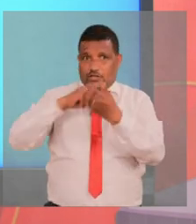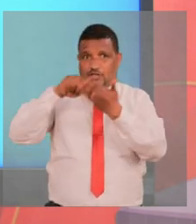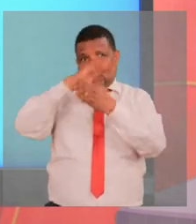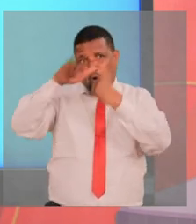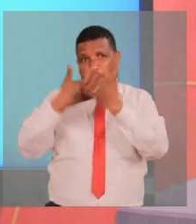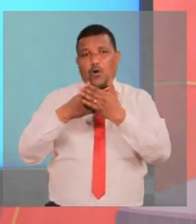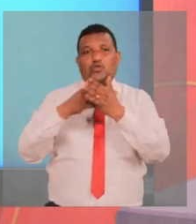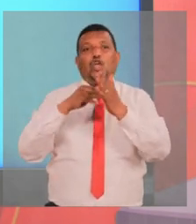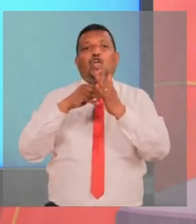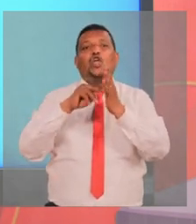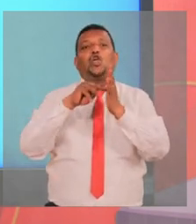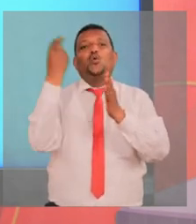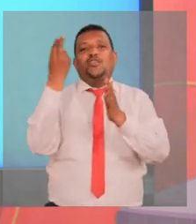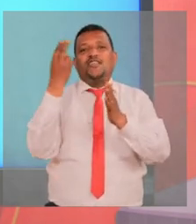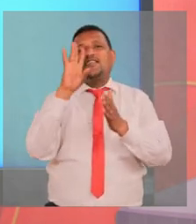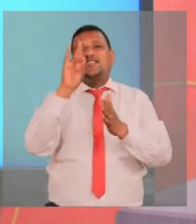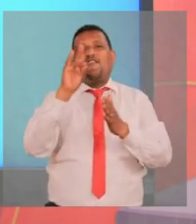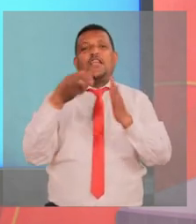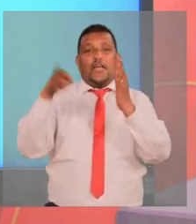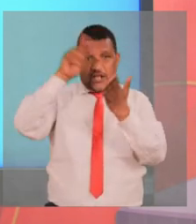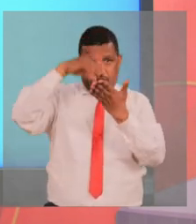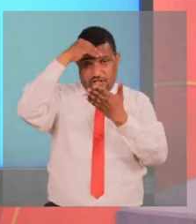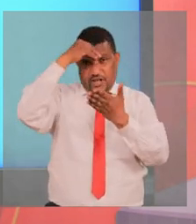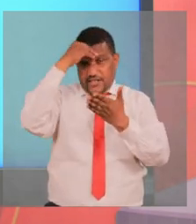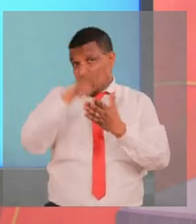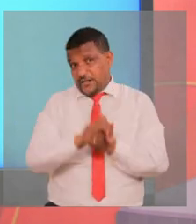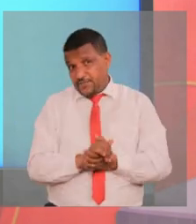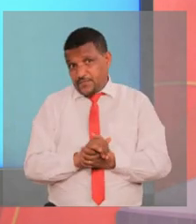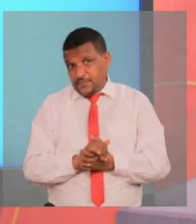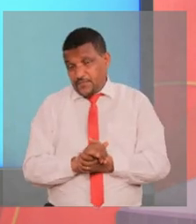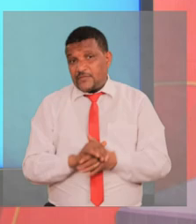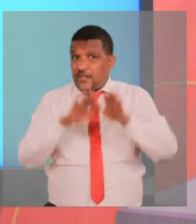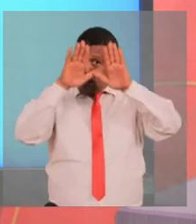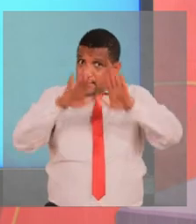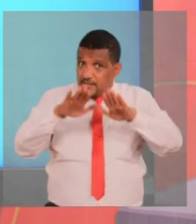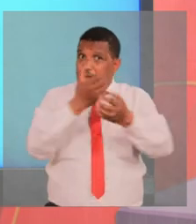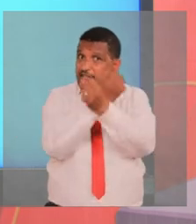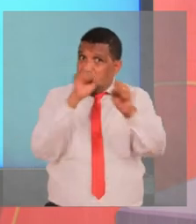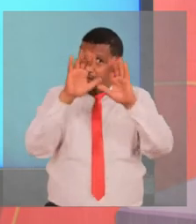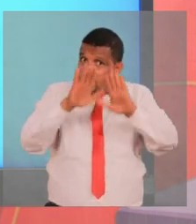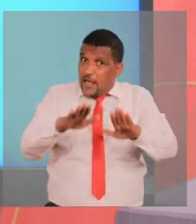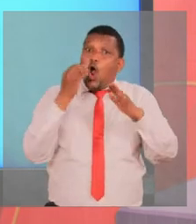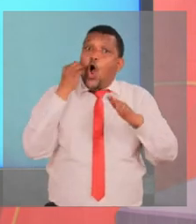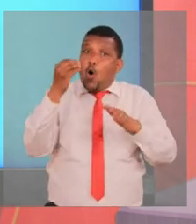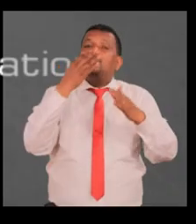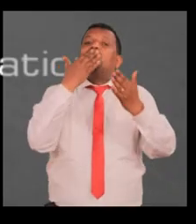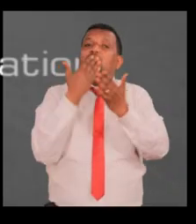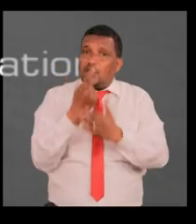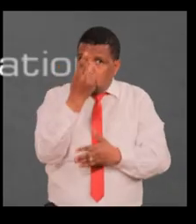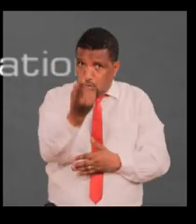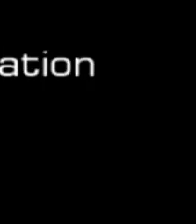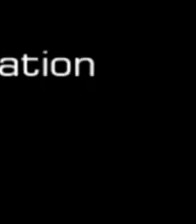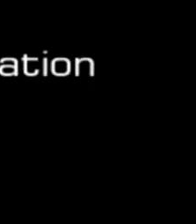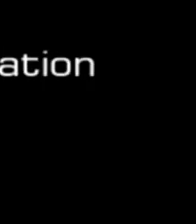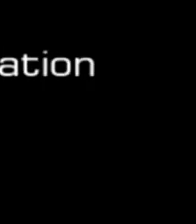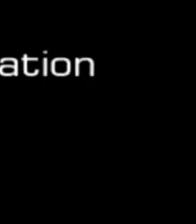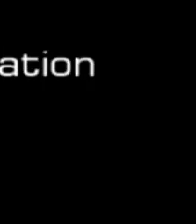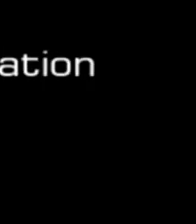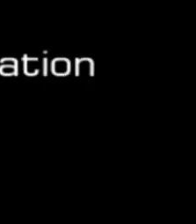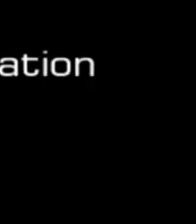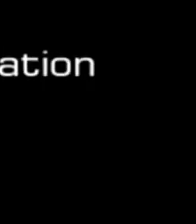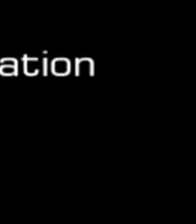यू नीतियां रिविजन लेसन स्पेसिफिक होम थैंक यू